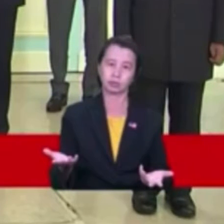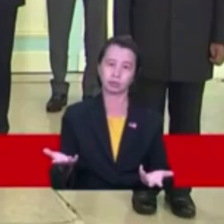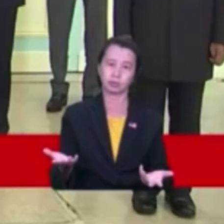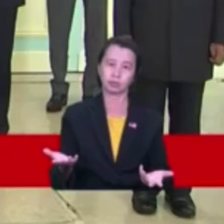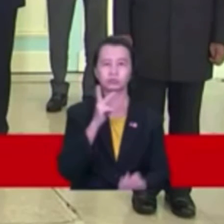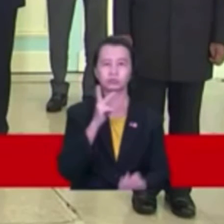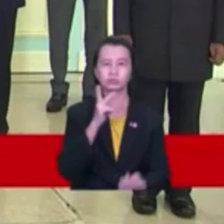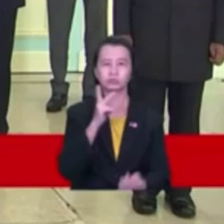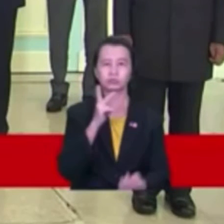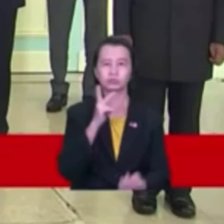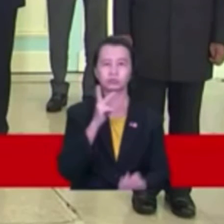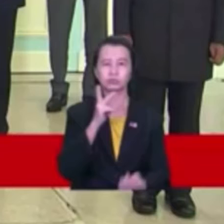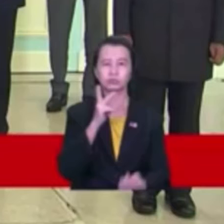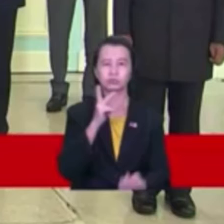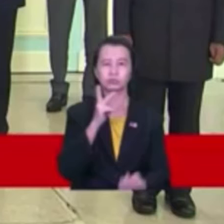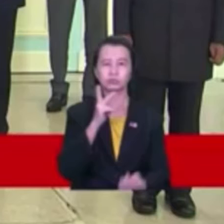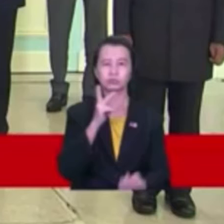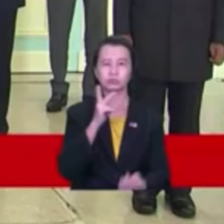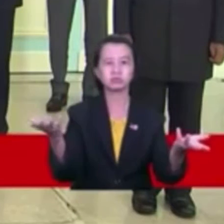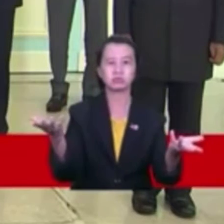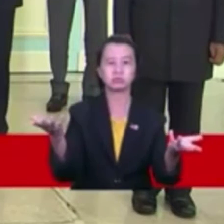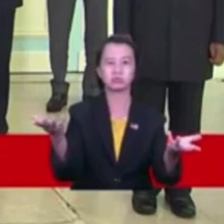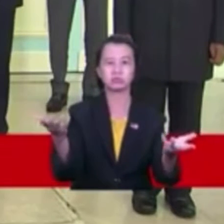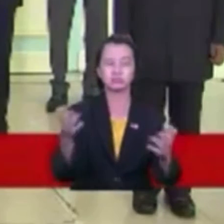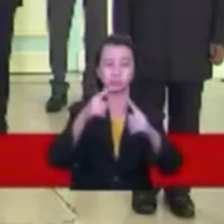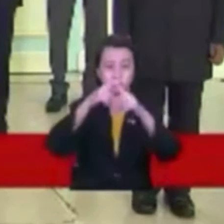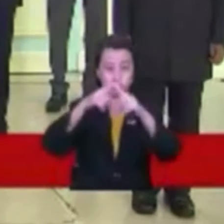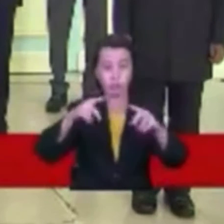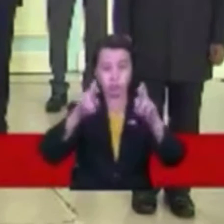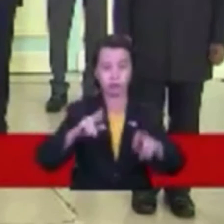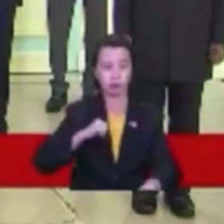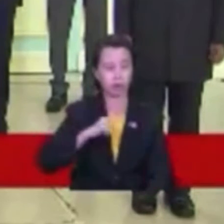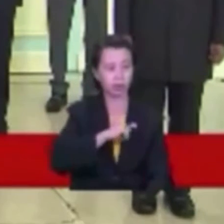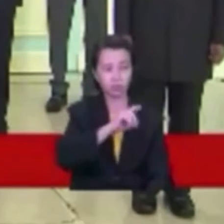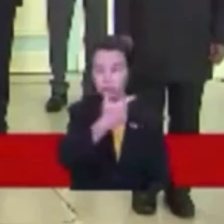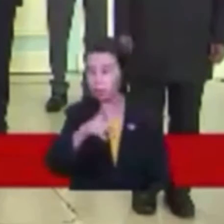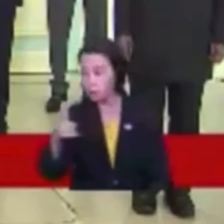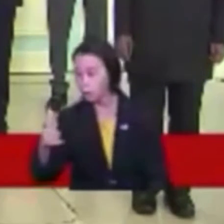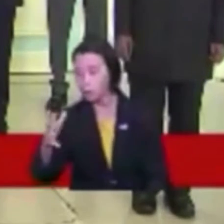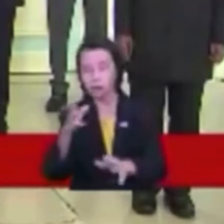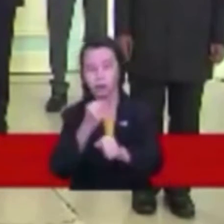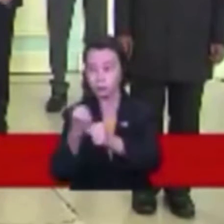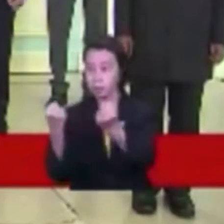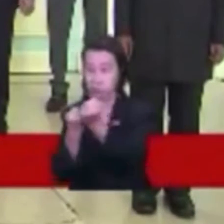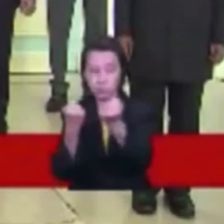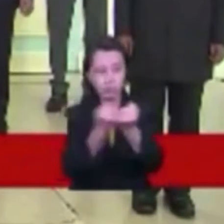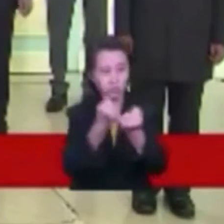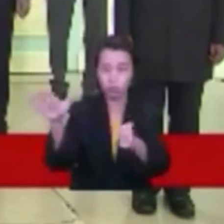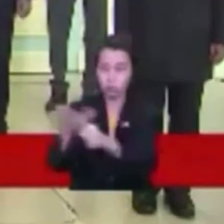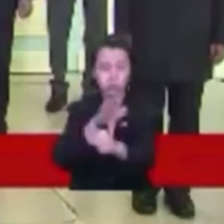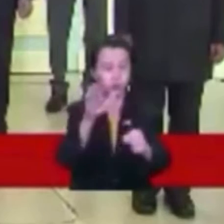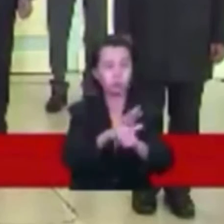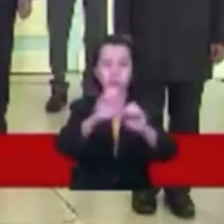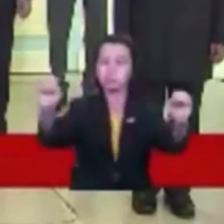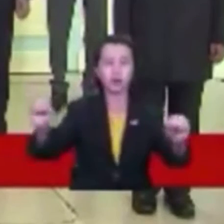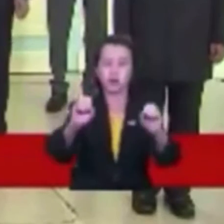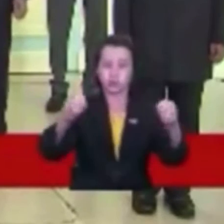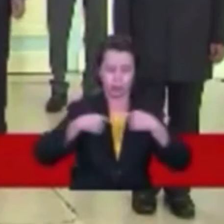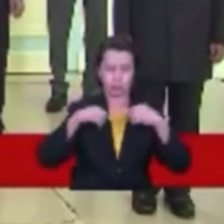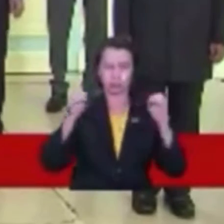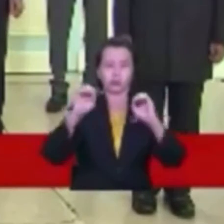tiada seorang pun ahli dewan rakyat lain yang mendapat sokongan majority Pada masa ini